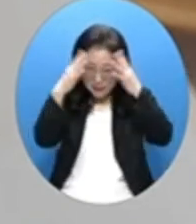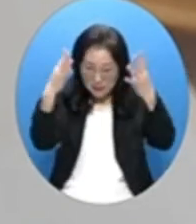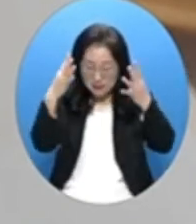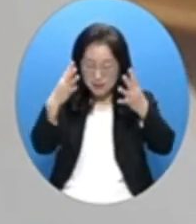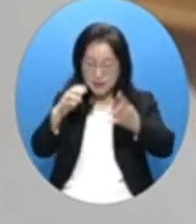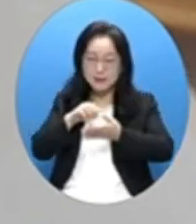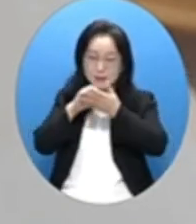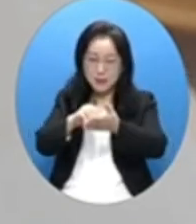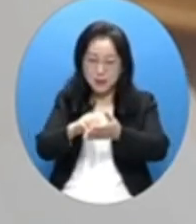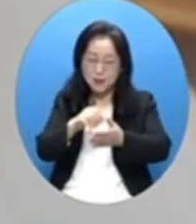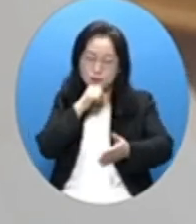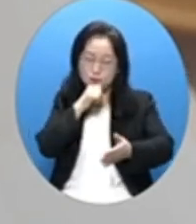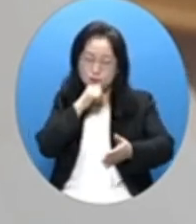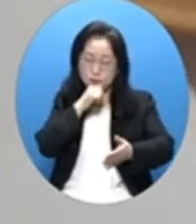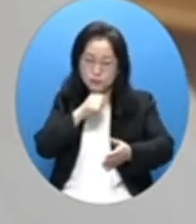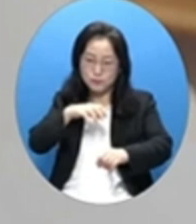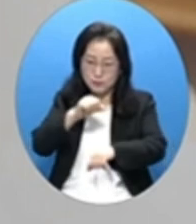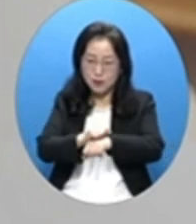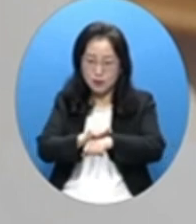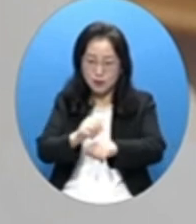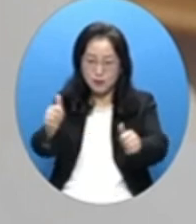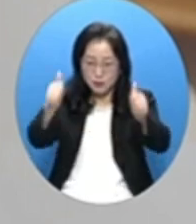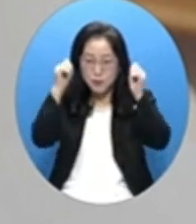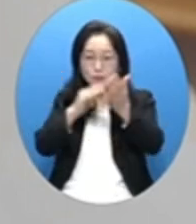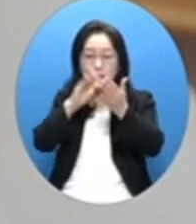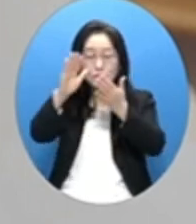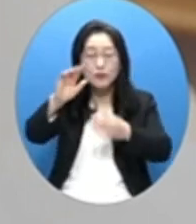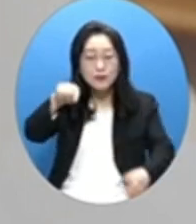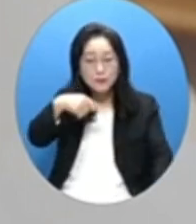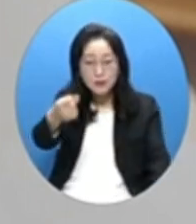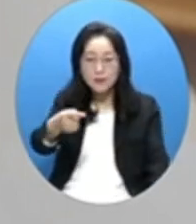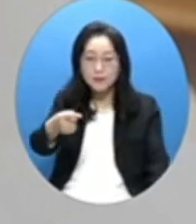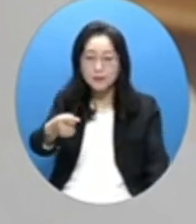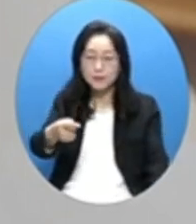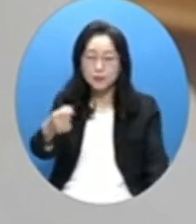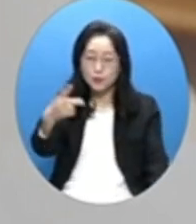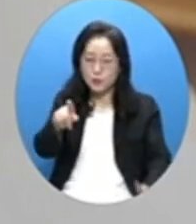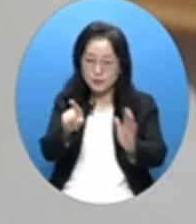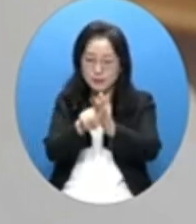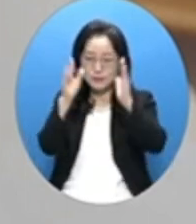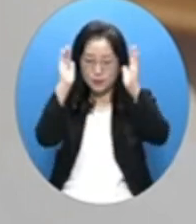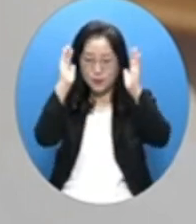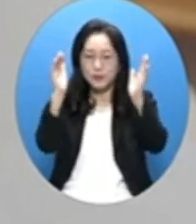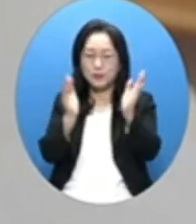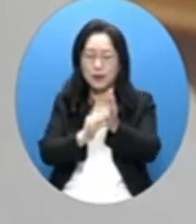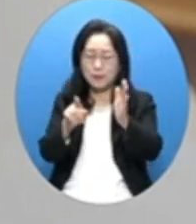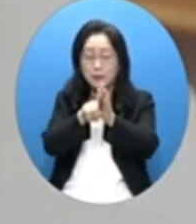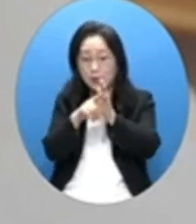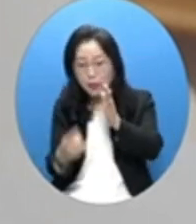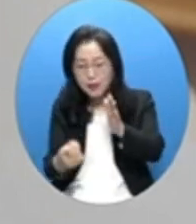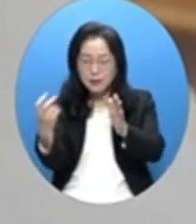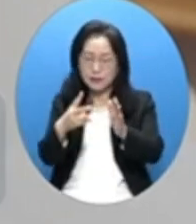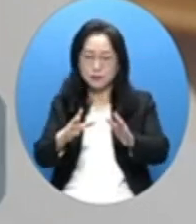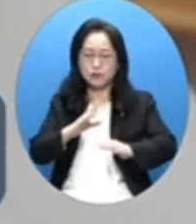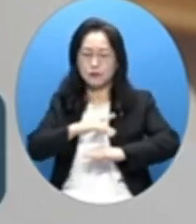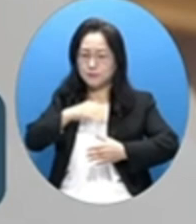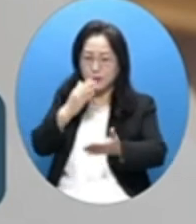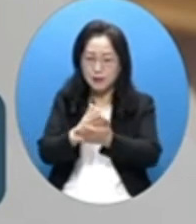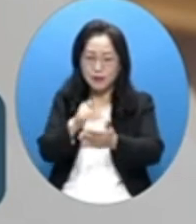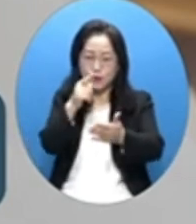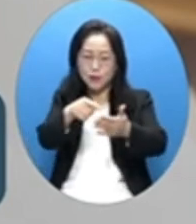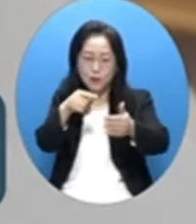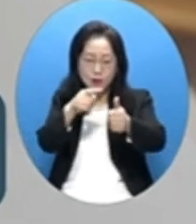우수자금을 받고 졸업을 하고 그다음 계속해서 신약을 공부했습니다 믿음이 약해질 때마다 두려워 말라 내가 너와